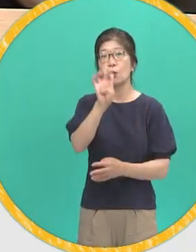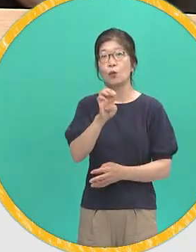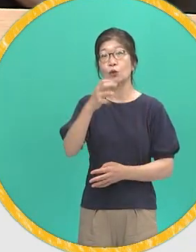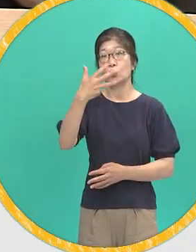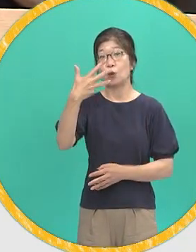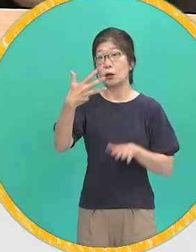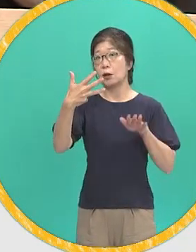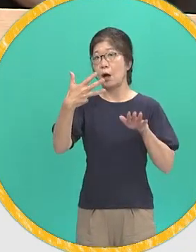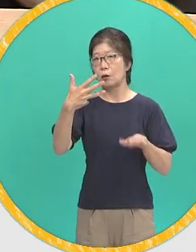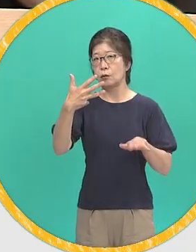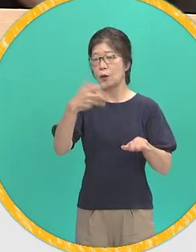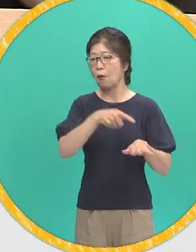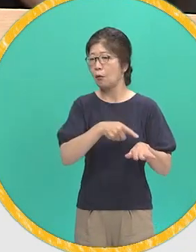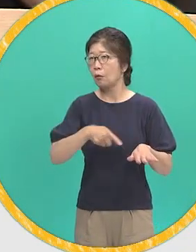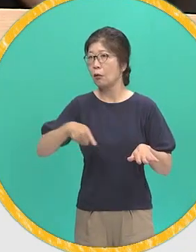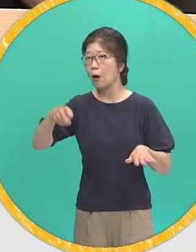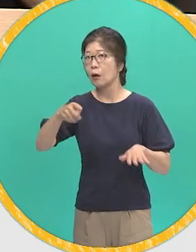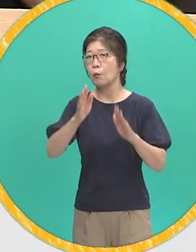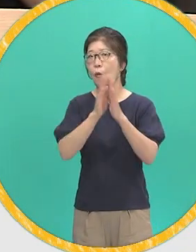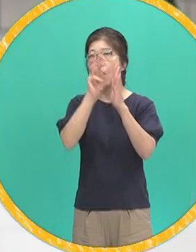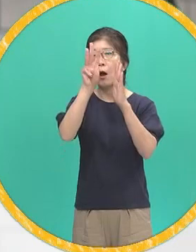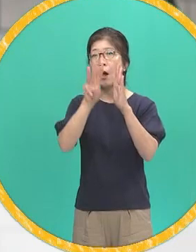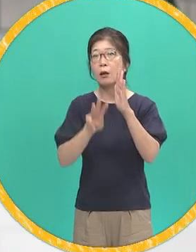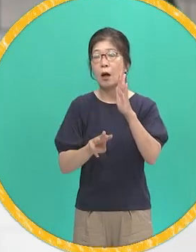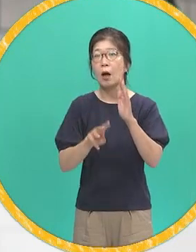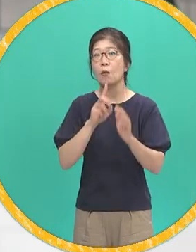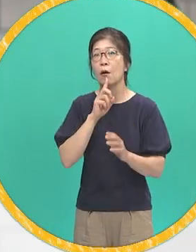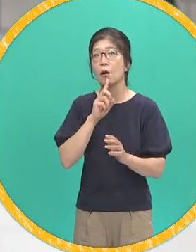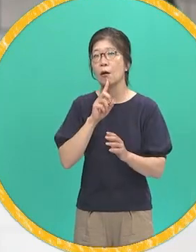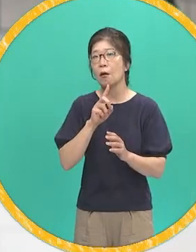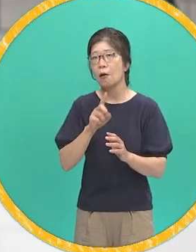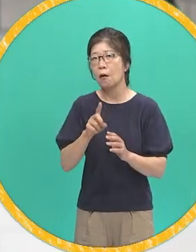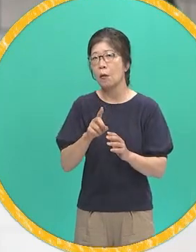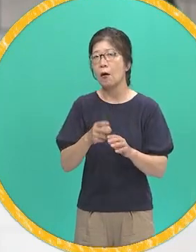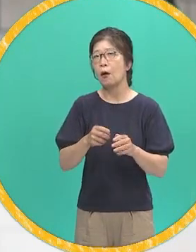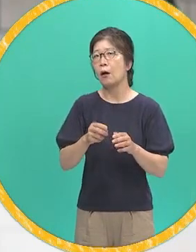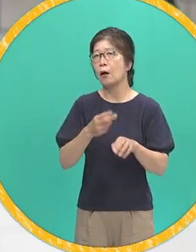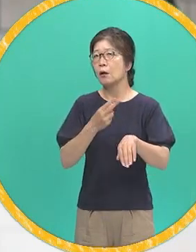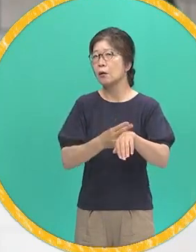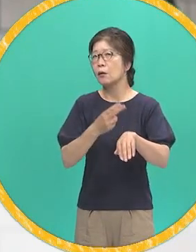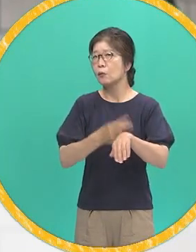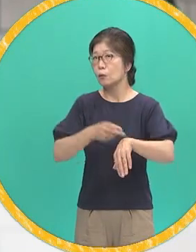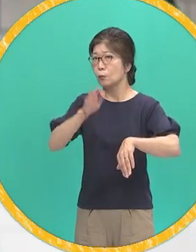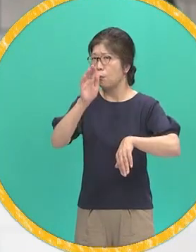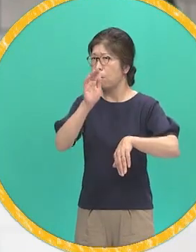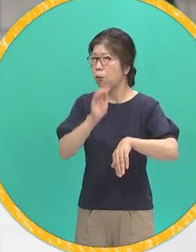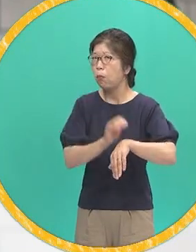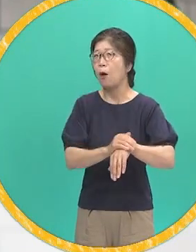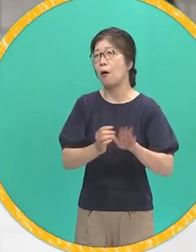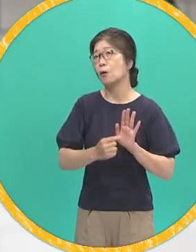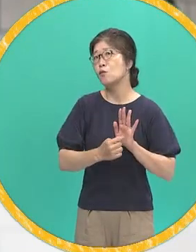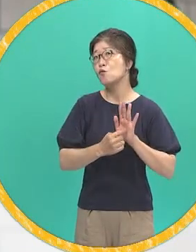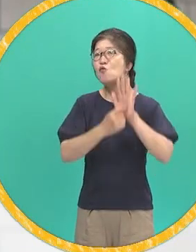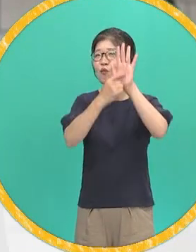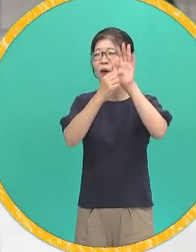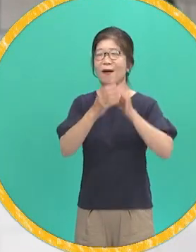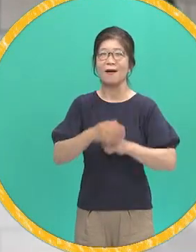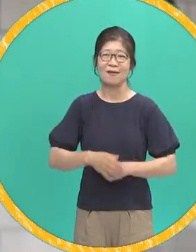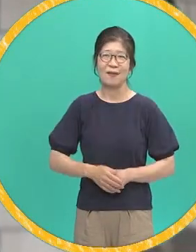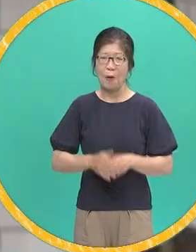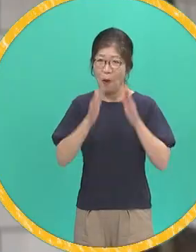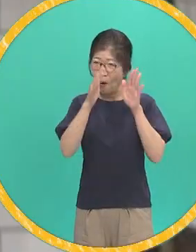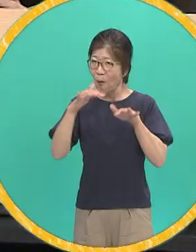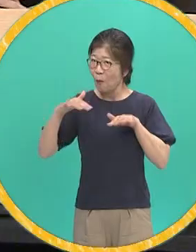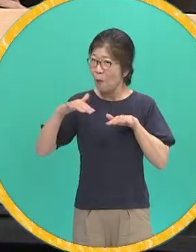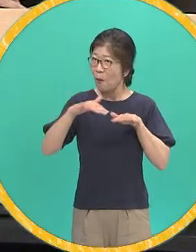神奈川県の警察音楽隊はですねもう演奏のクオリティが高いと評判で熱烈なファンも